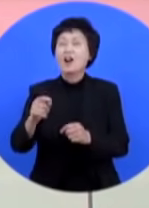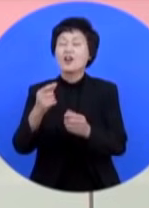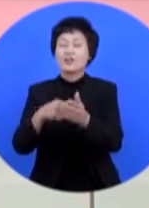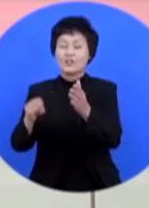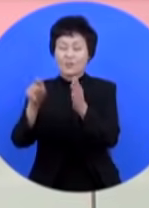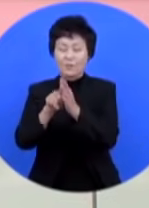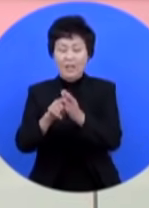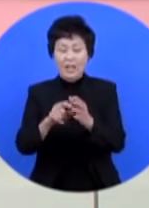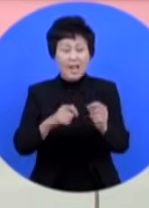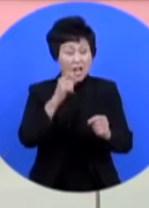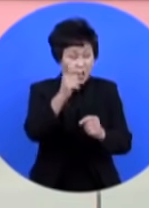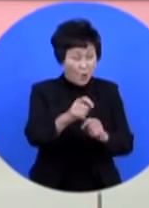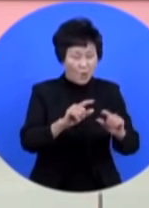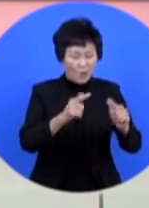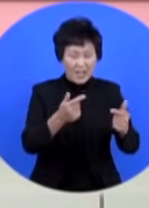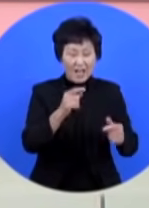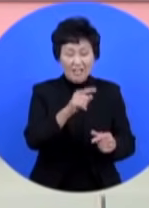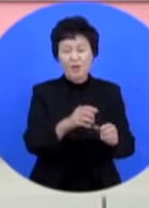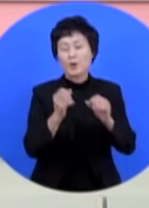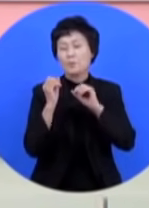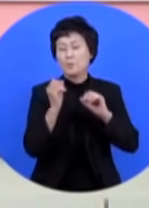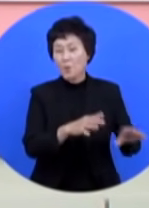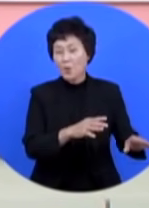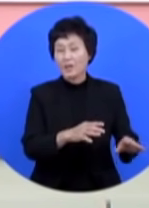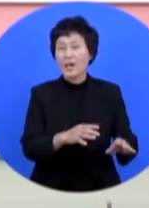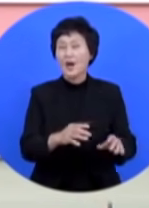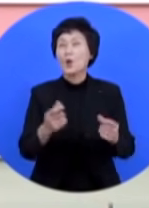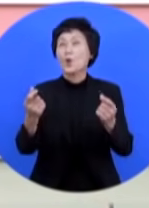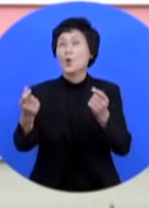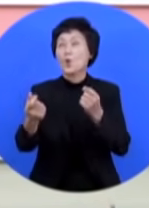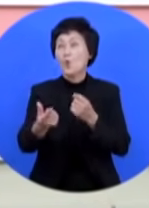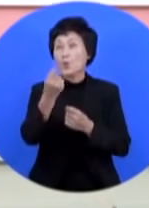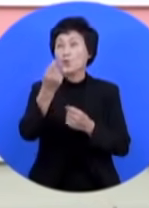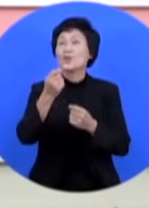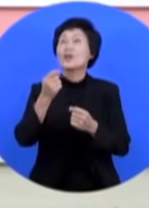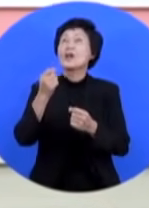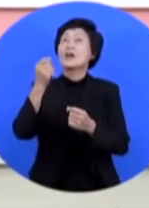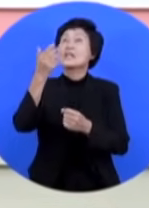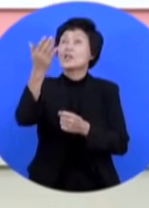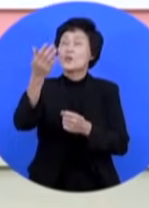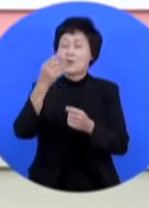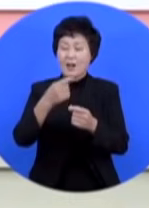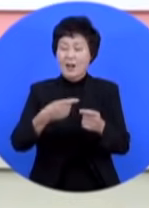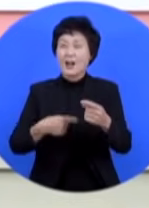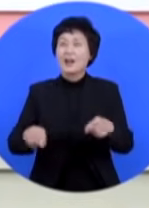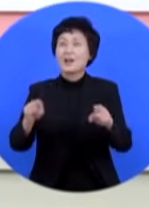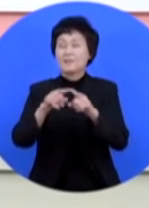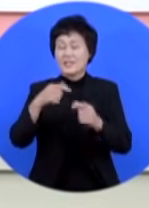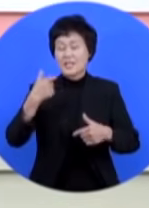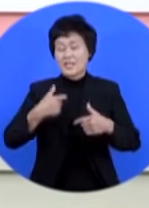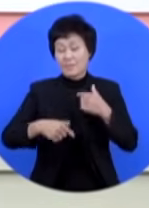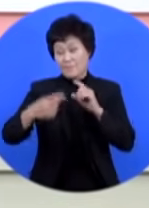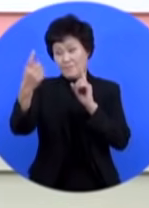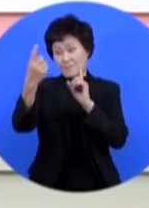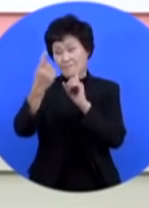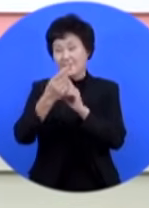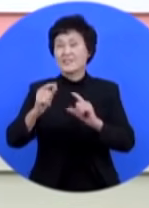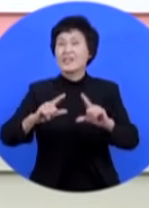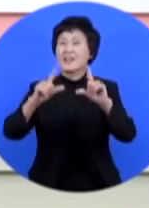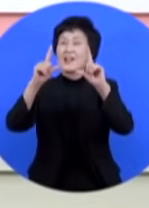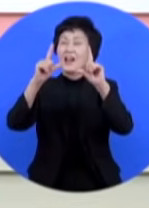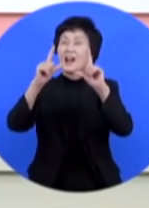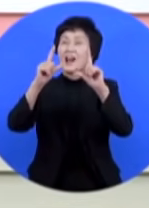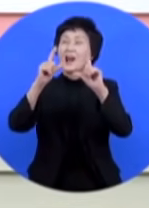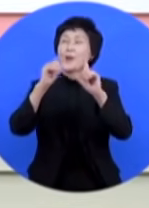삶을 살다가 모자나 천국에서 너와 기쁨으로 다시 만날 날을 기다릴게.